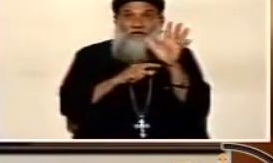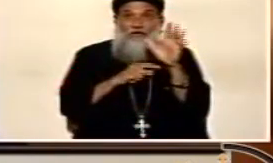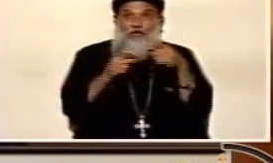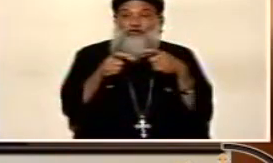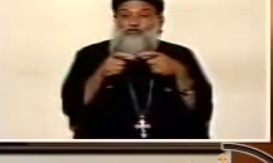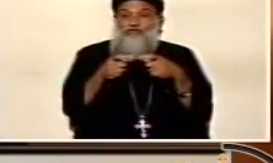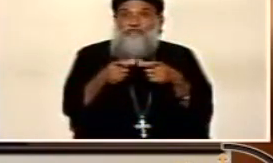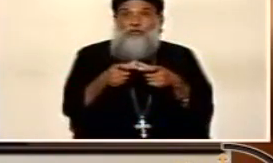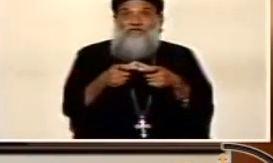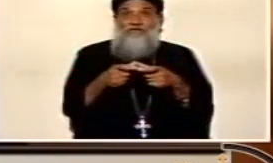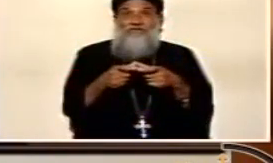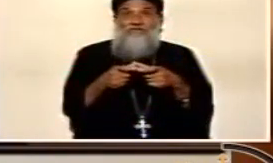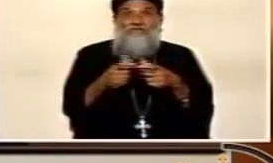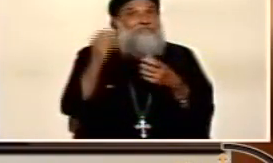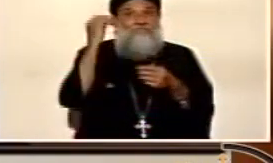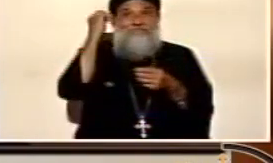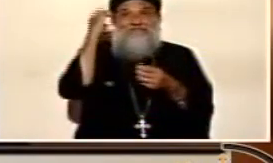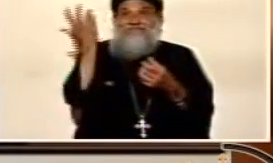إزاي يشبعوا